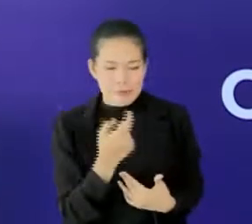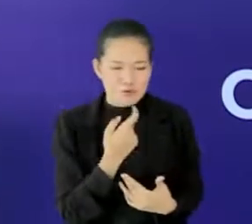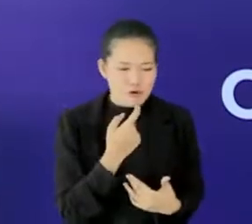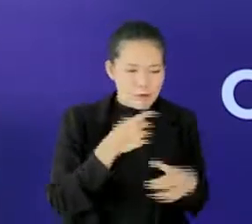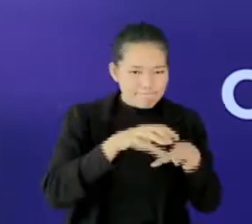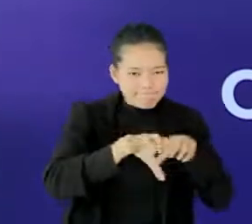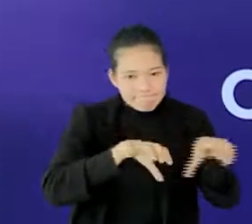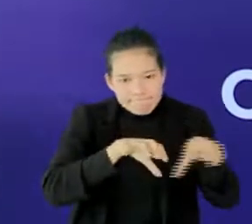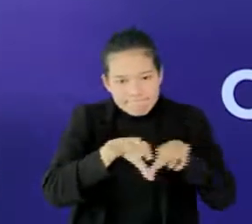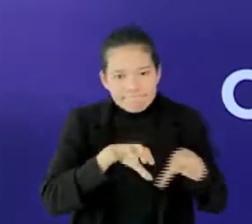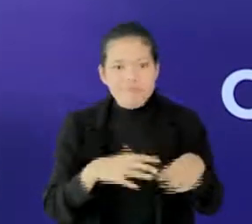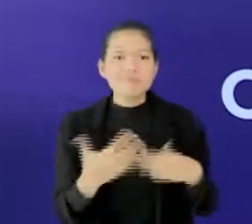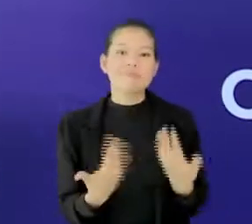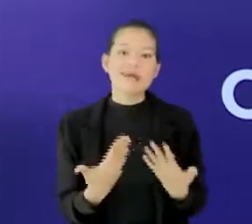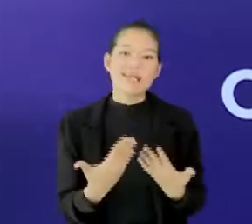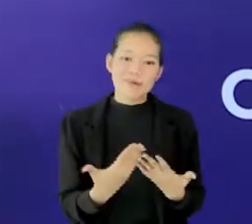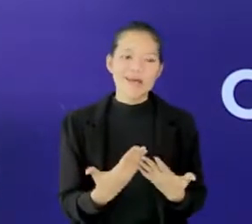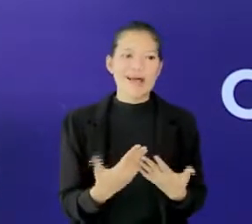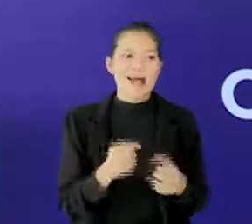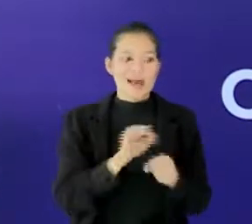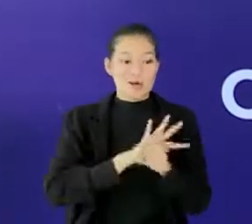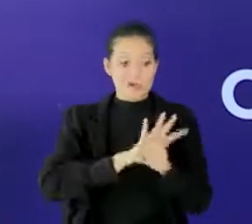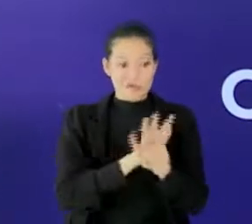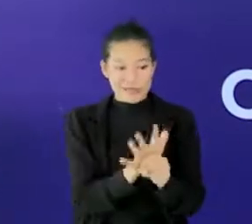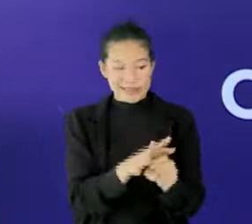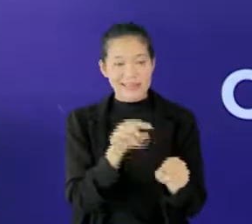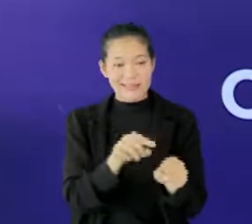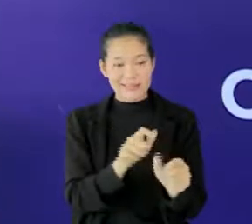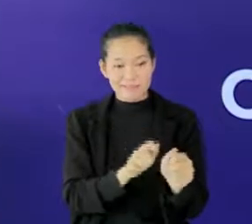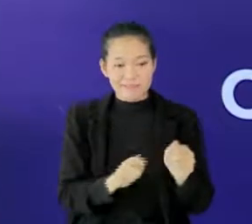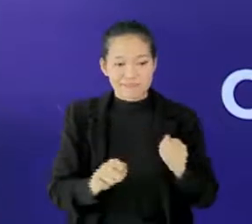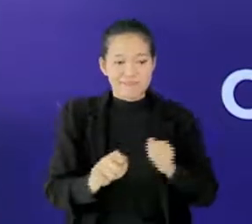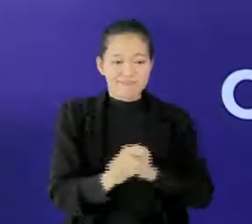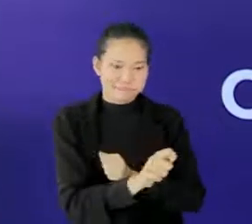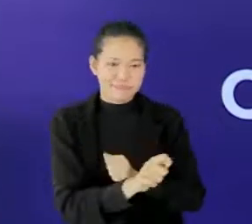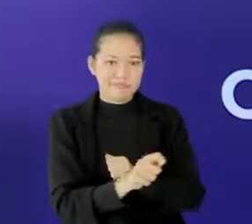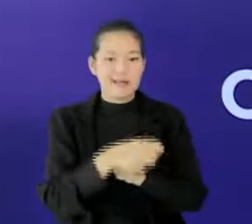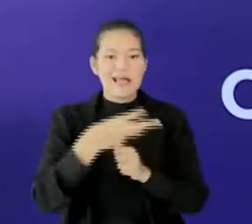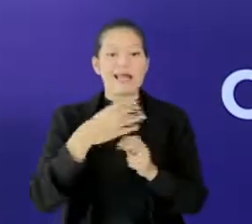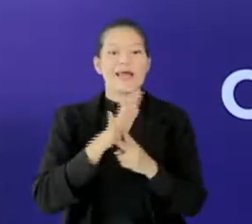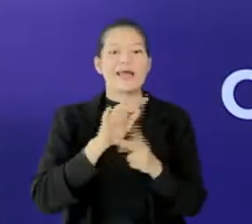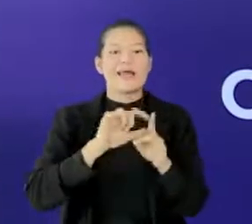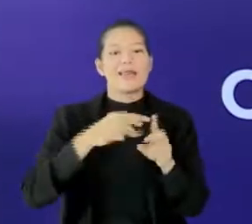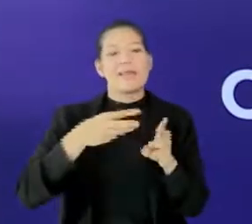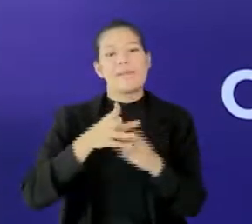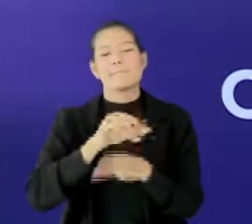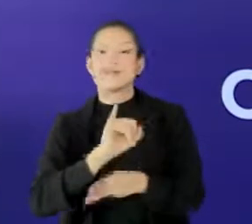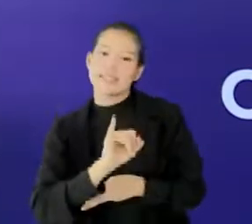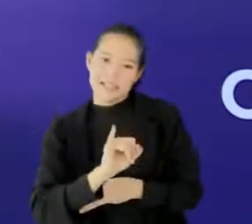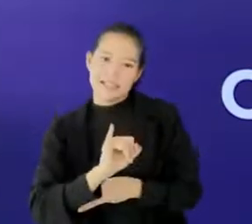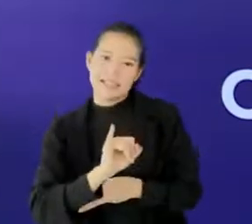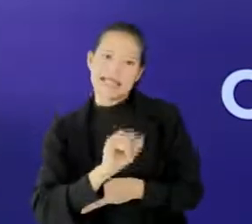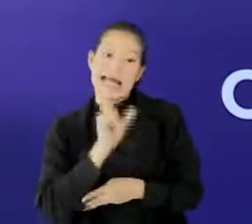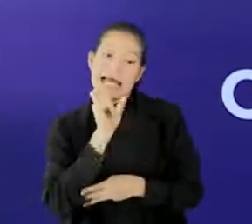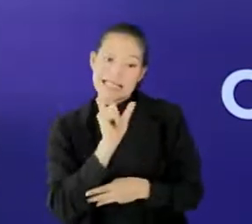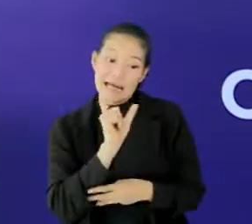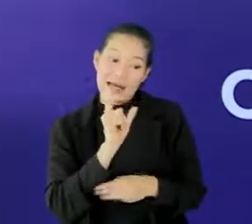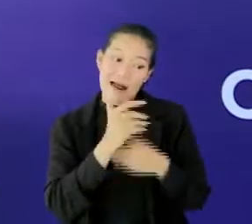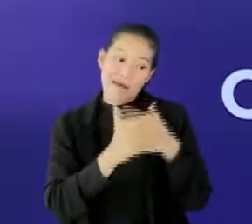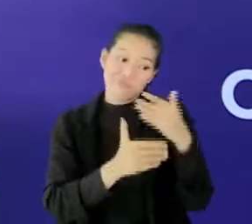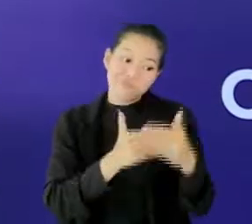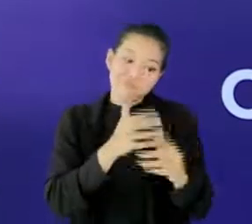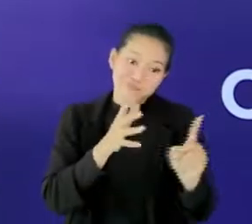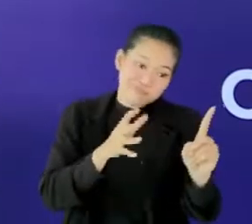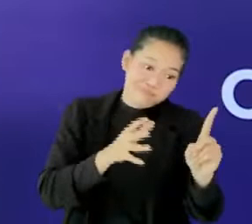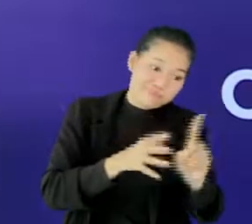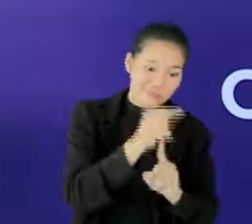roadmap bagaimana kalau kita merubah pandemi ini nanti bisa menjadi endemi. Nah, pilar menuju ke sana itu saya sebutkan